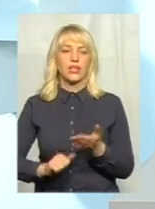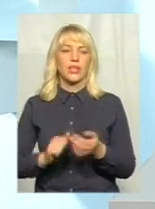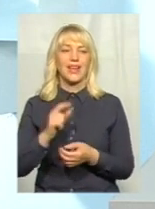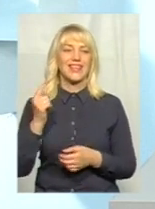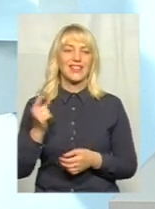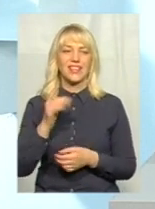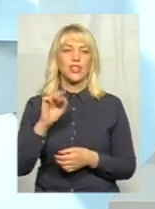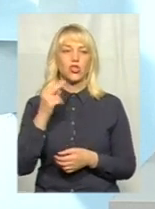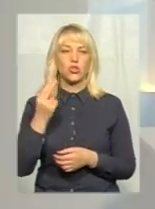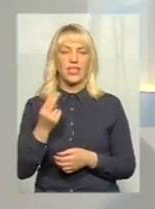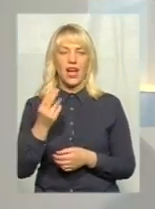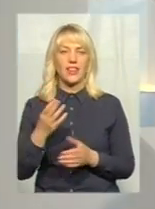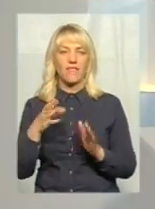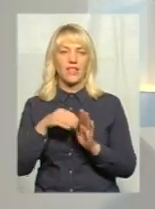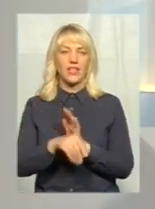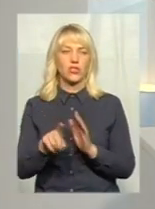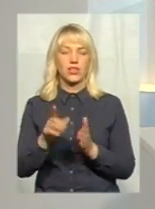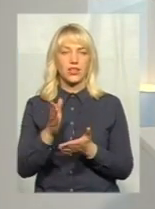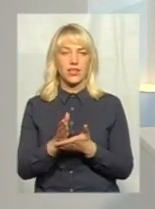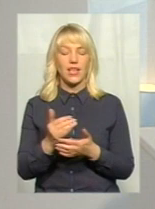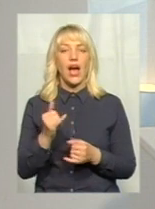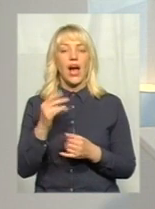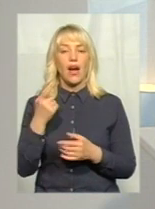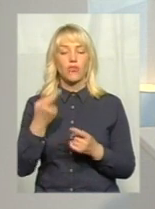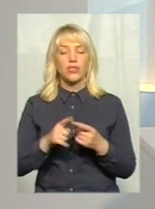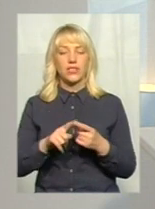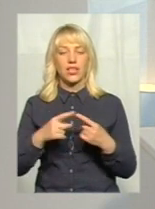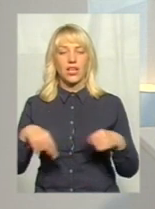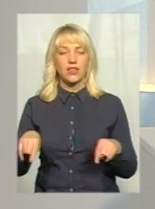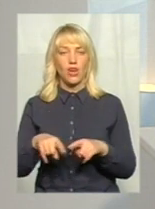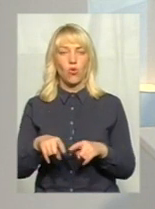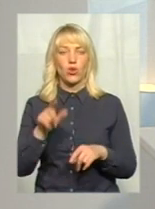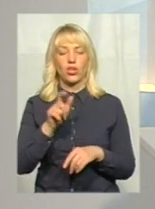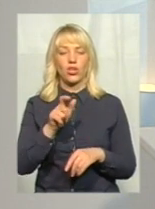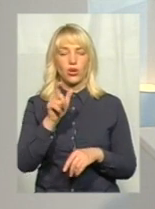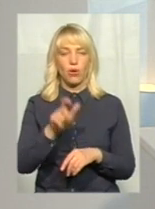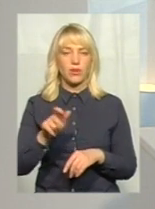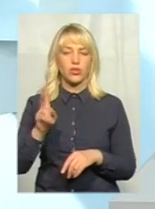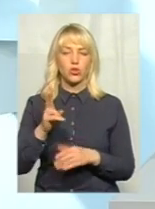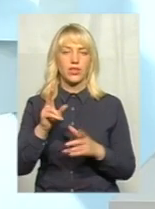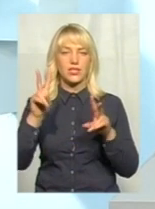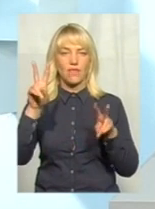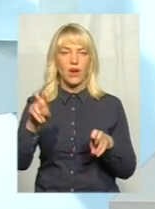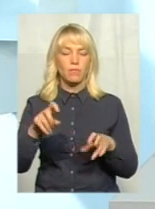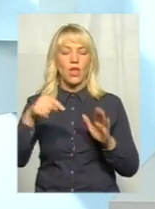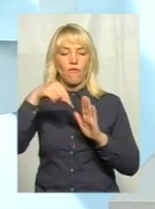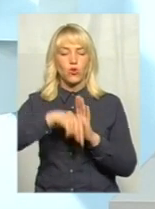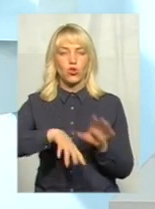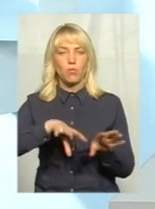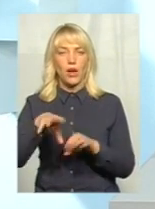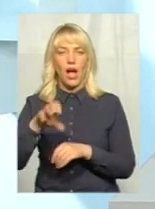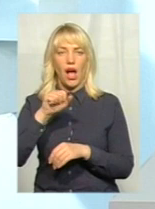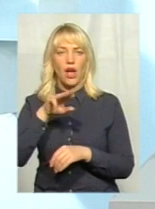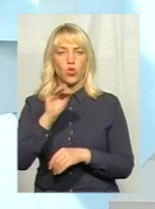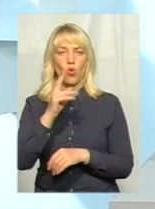які є. А от для тих категорій громадян, які ви назвали внутрішньопереміщені, атовці, ми